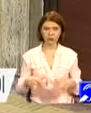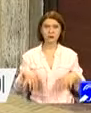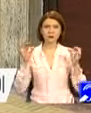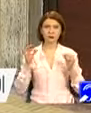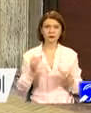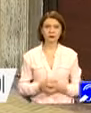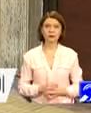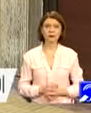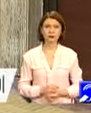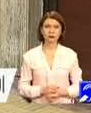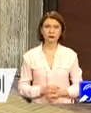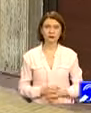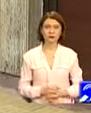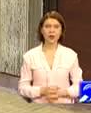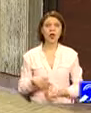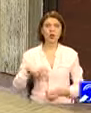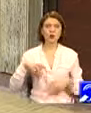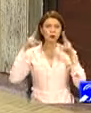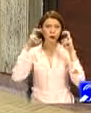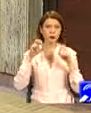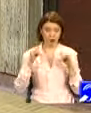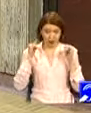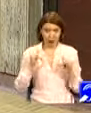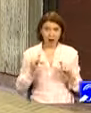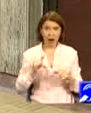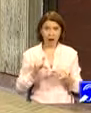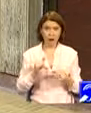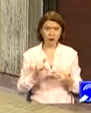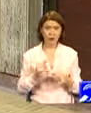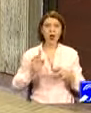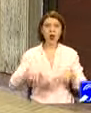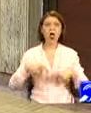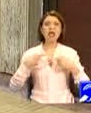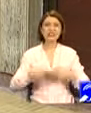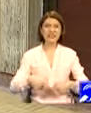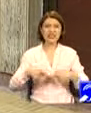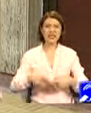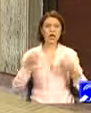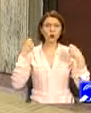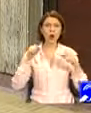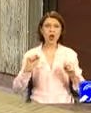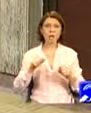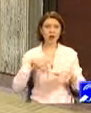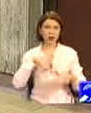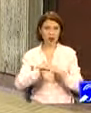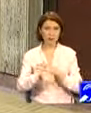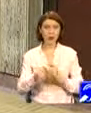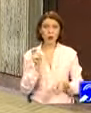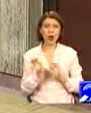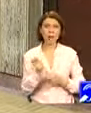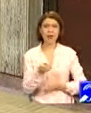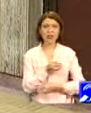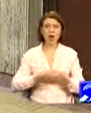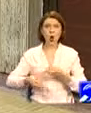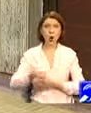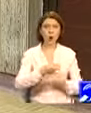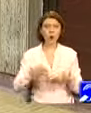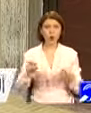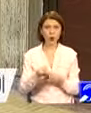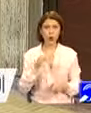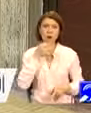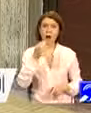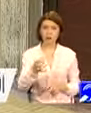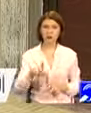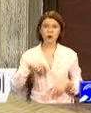Bun găsit, Raluca, bun găsit tuturor. Sunt percheziții chiar în aceste momente la Sindicatul Liber de la metrou de aici, de la Piața Unirii. Așa cum ai spus și